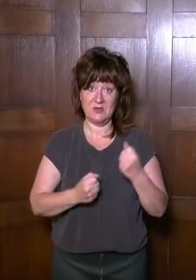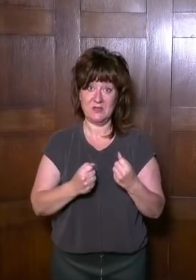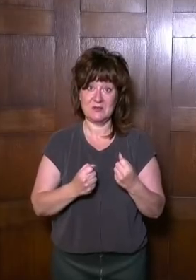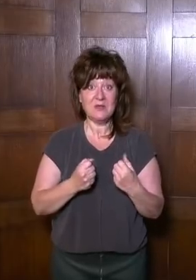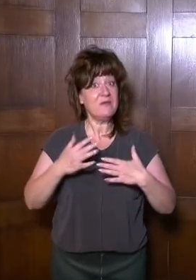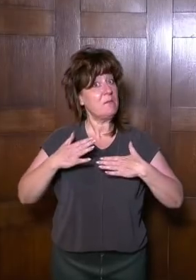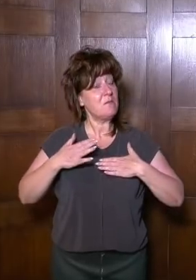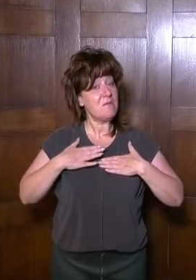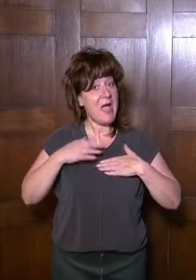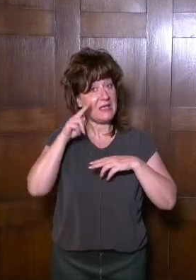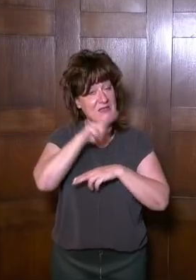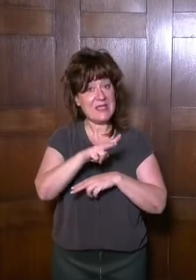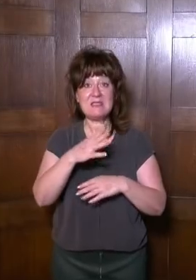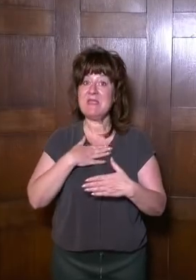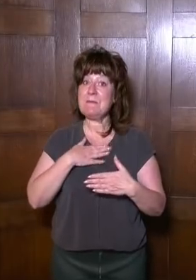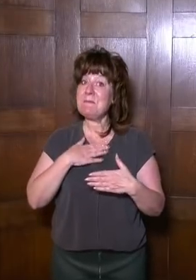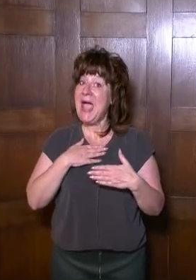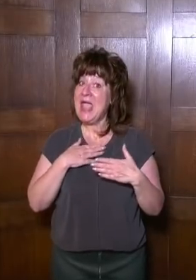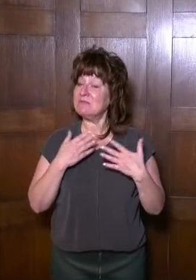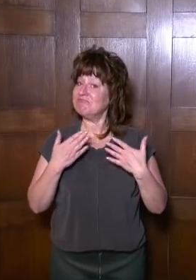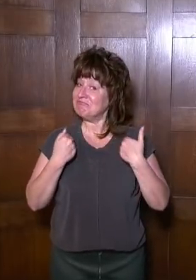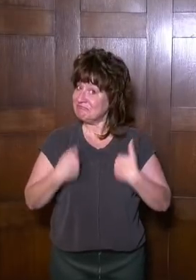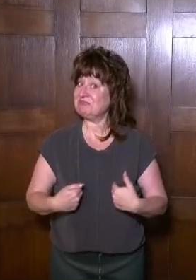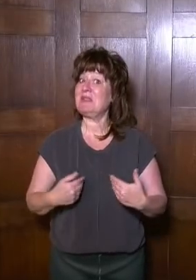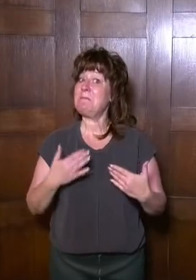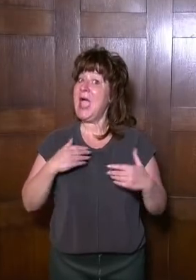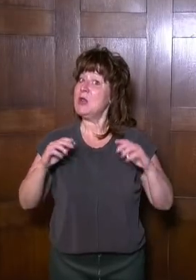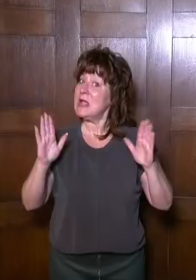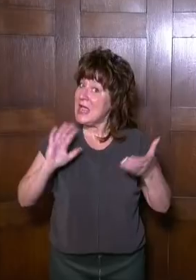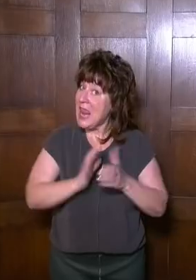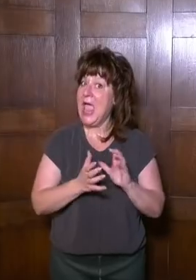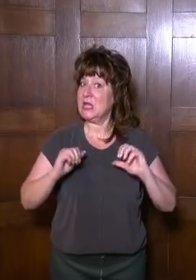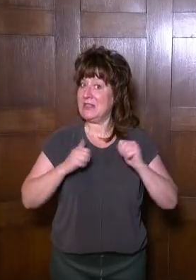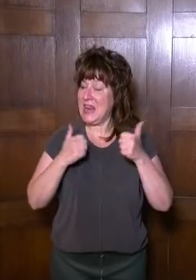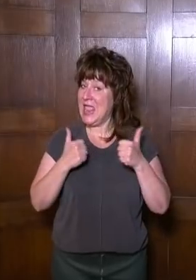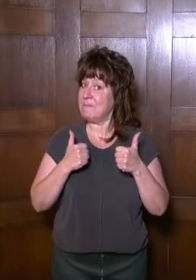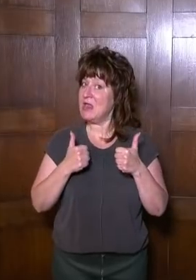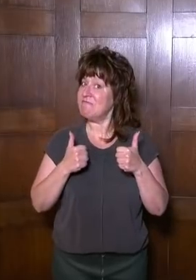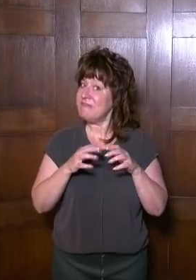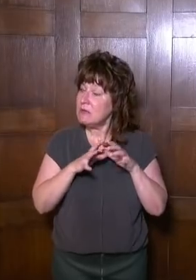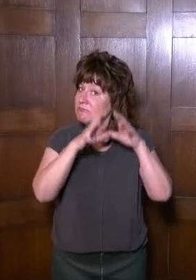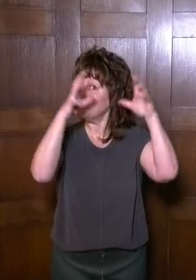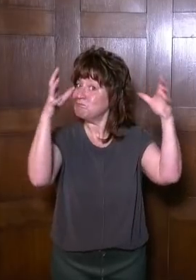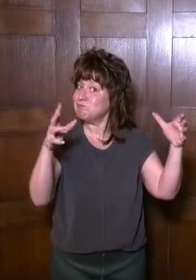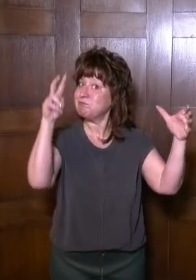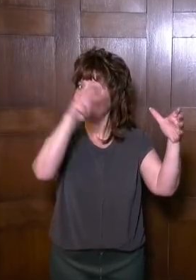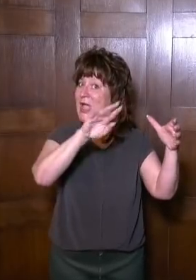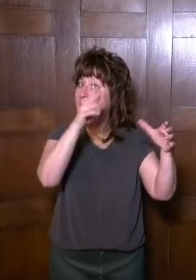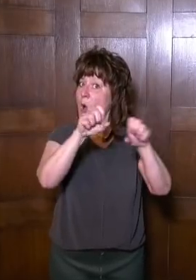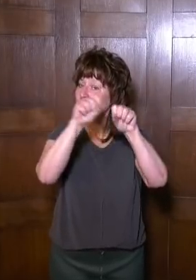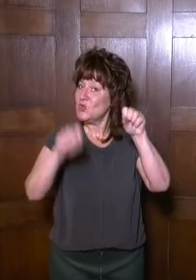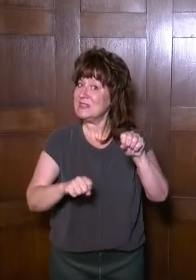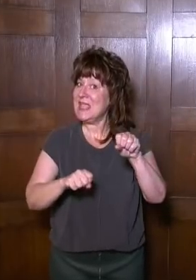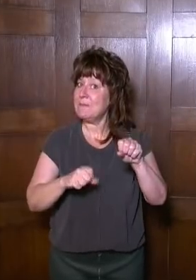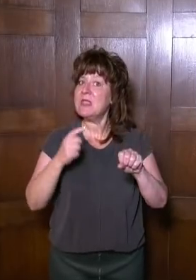bisschen aus meiner Sicht und versuche mal aus meinem Mikrokosmos langsam in das Globale zu kommen. Und das gehört eben auch zur Systemrelevanz. Kurz,